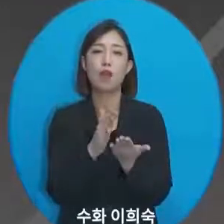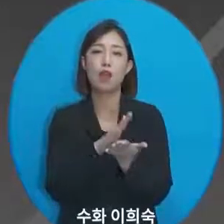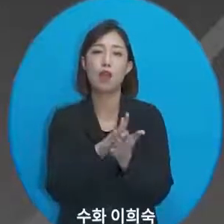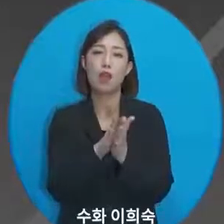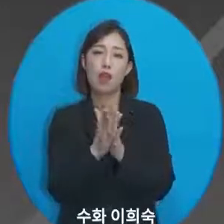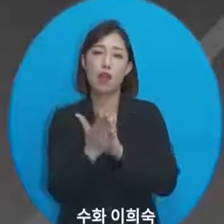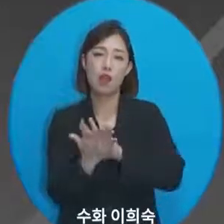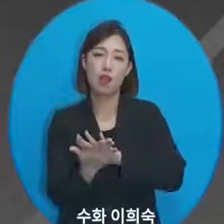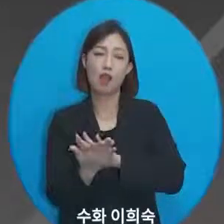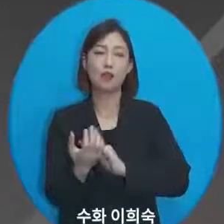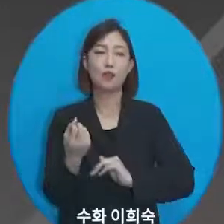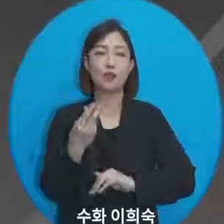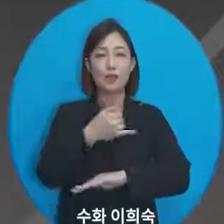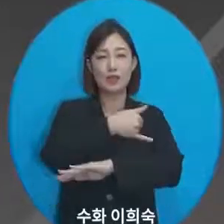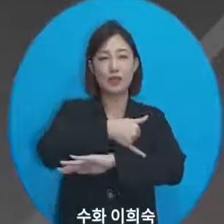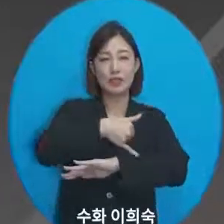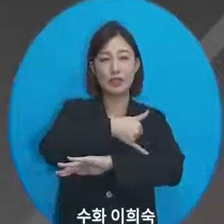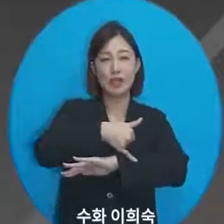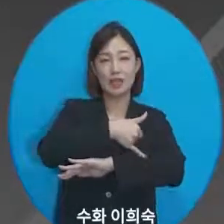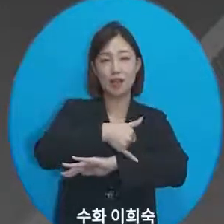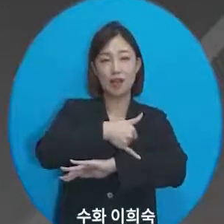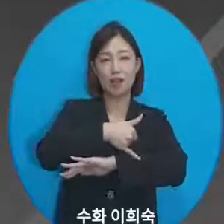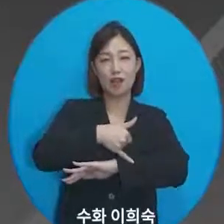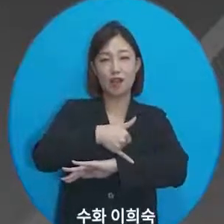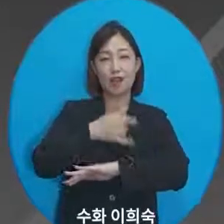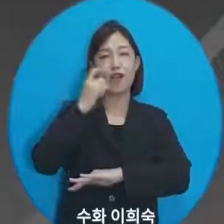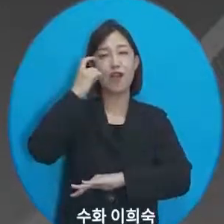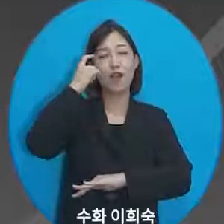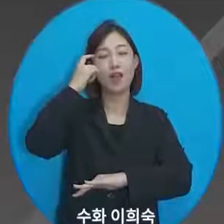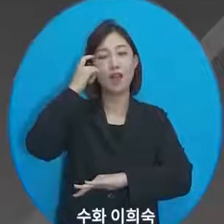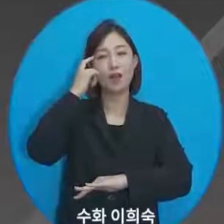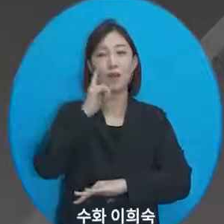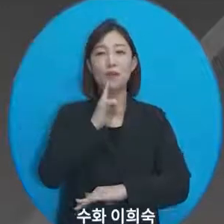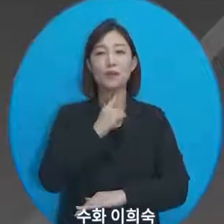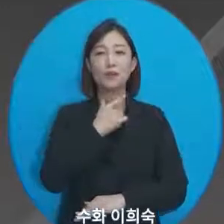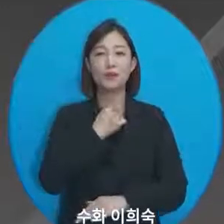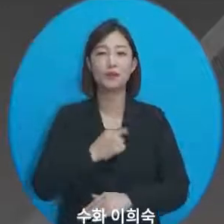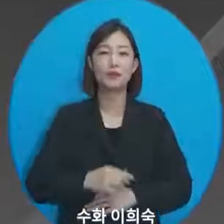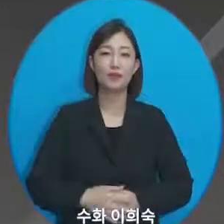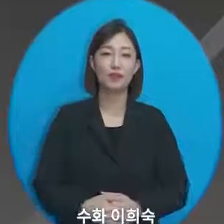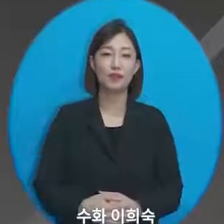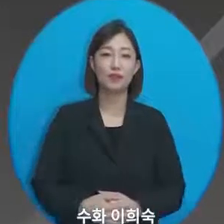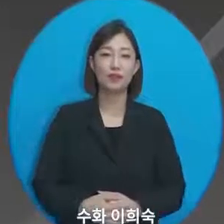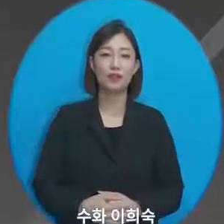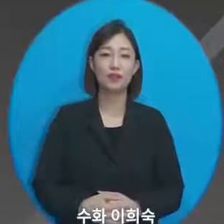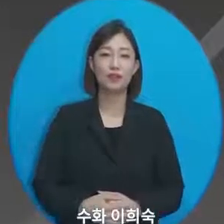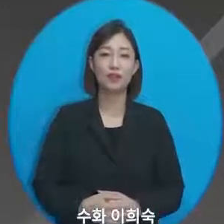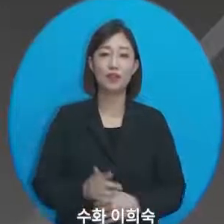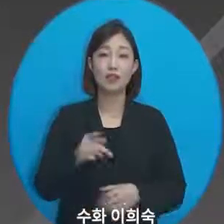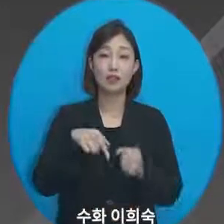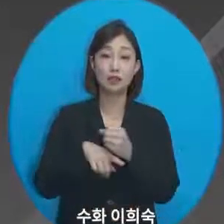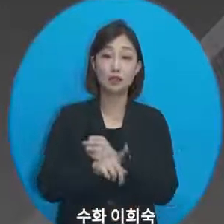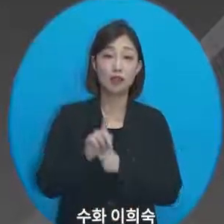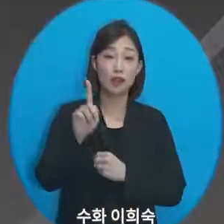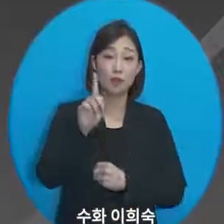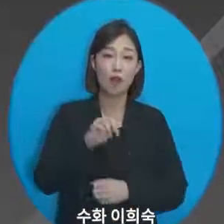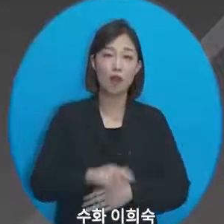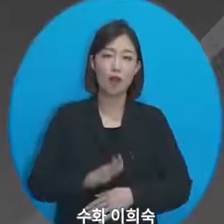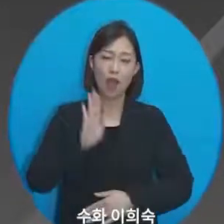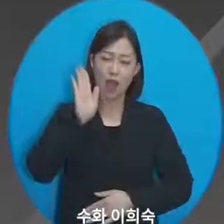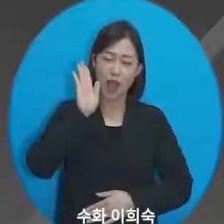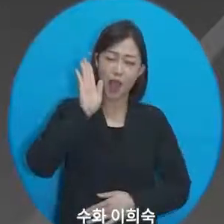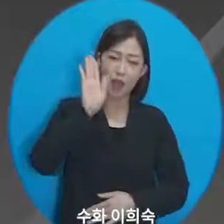디자이너들의 전문적 개념이다라고 이야기할 수가 있습니다. 즉, 앞으로의